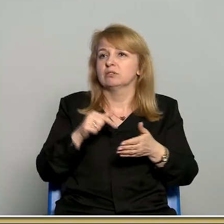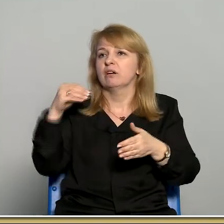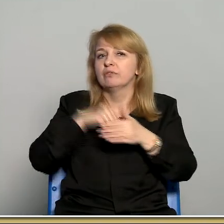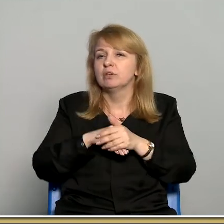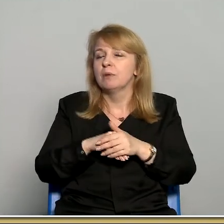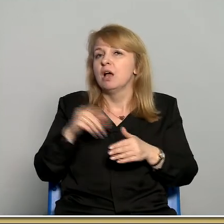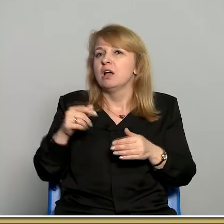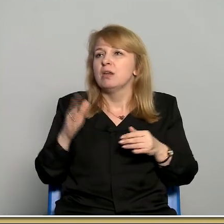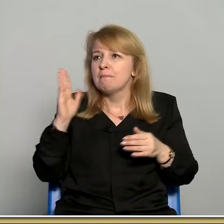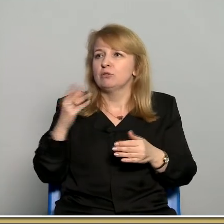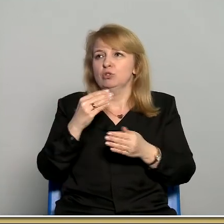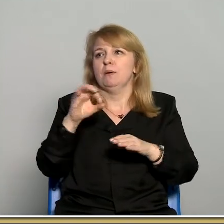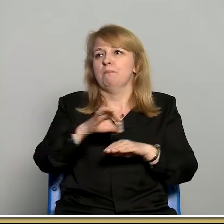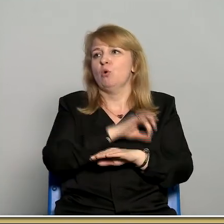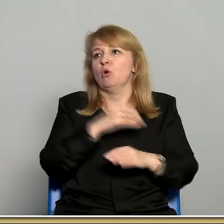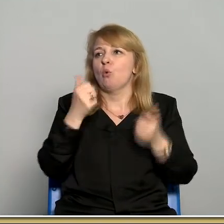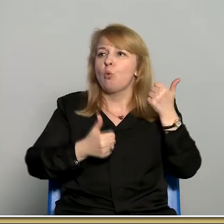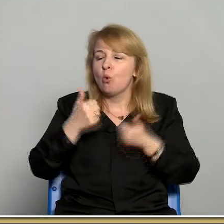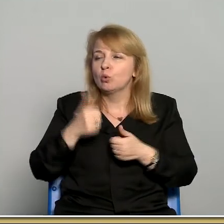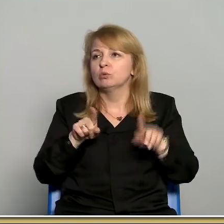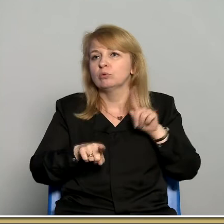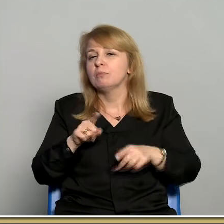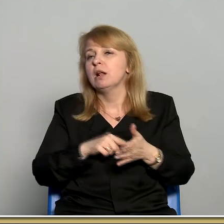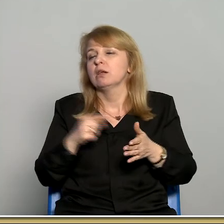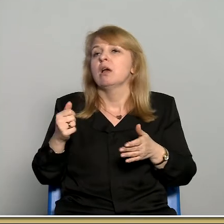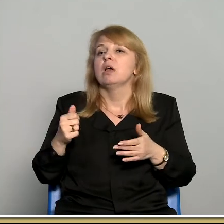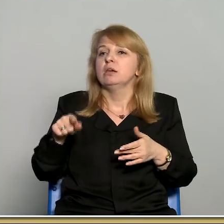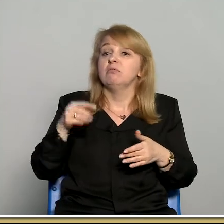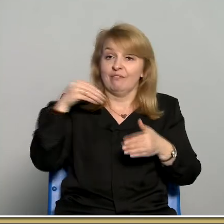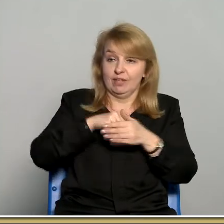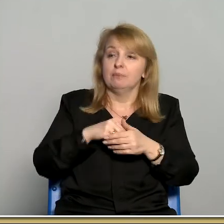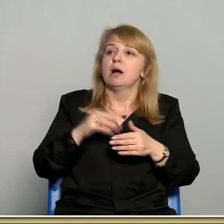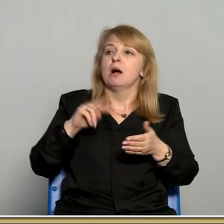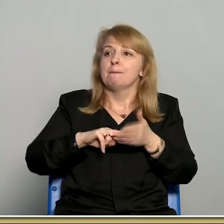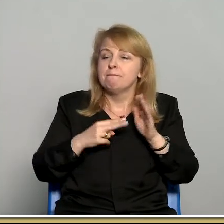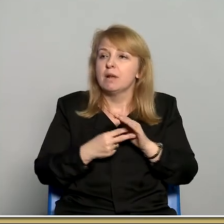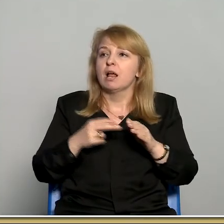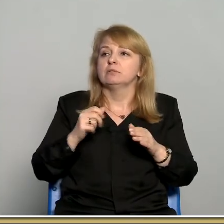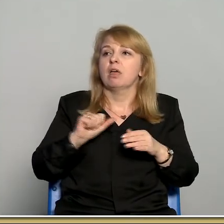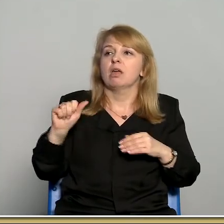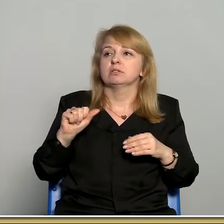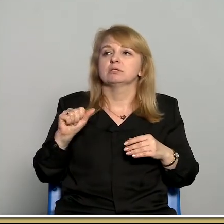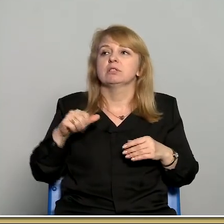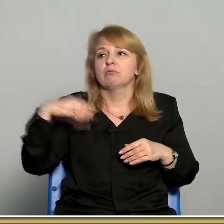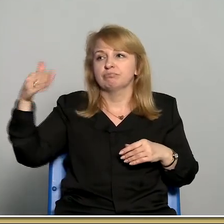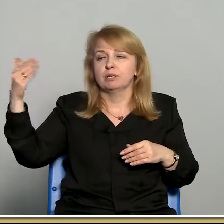tryb konkursowy i ten konkurs mamy zaplanowany, Szanowni Państwo, na rok przyszły.